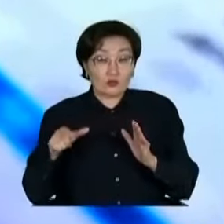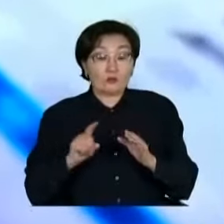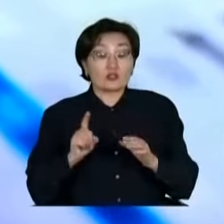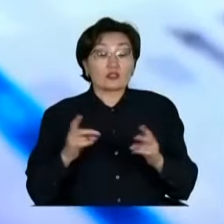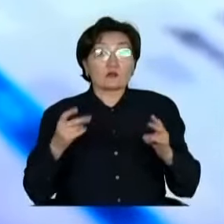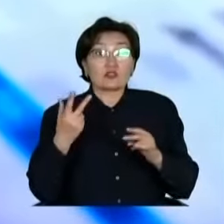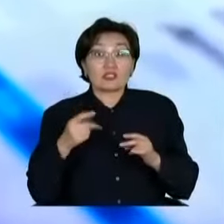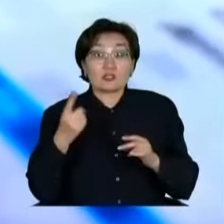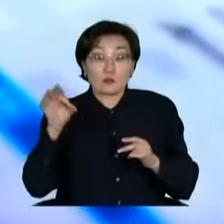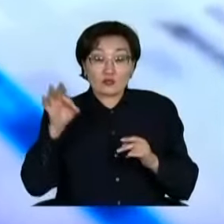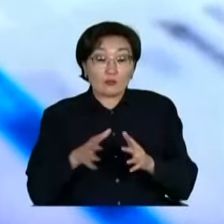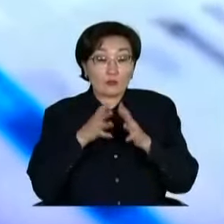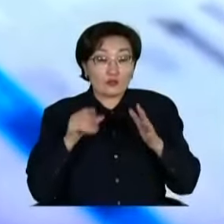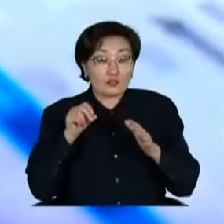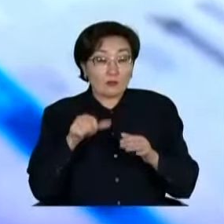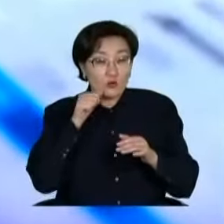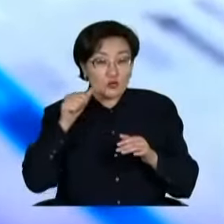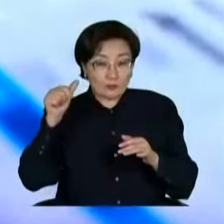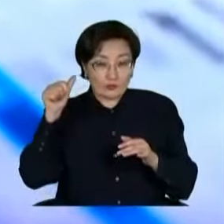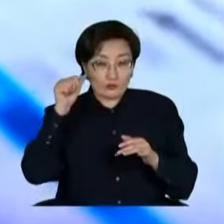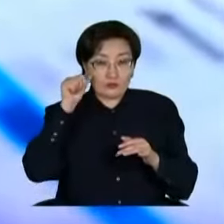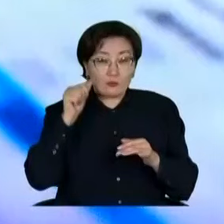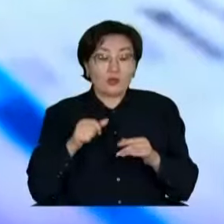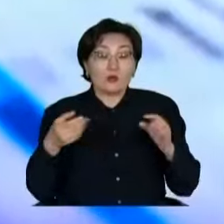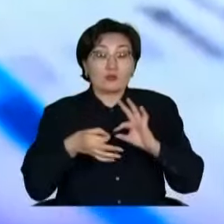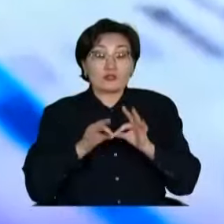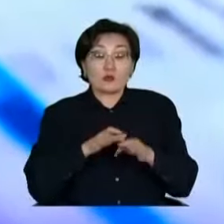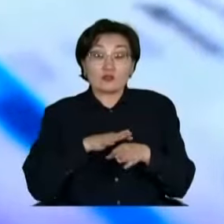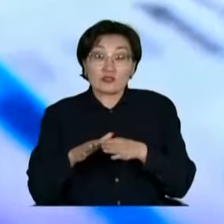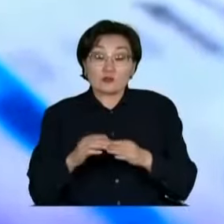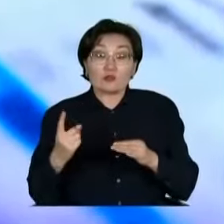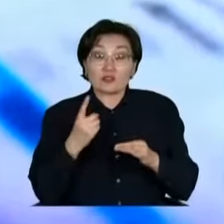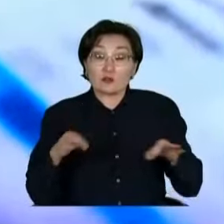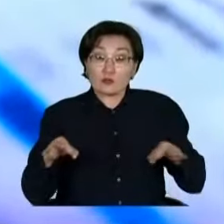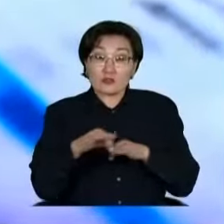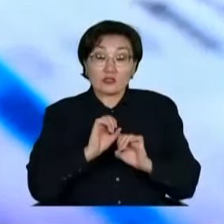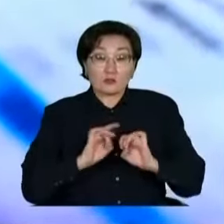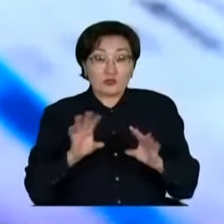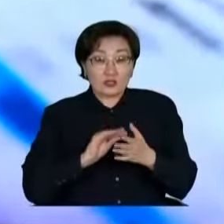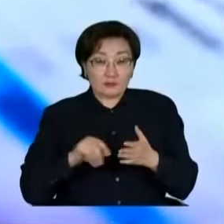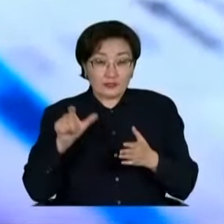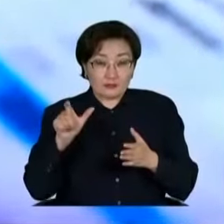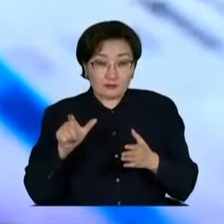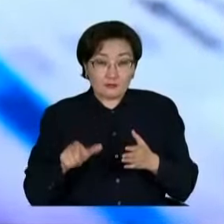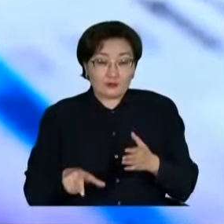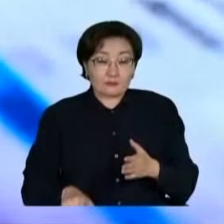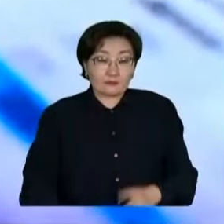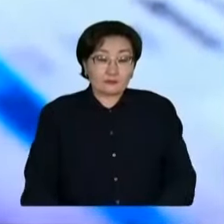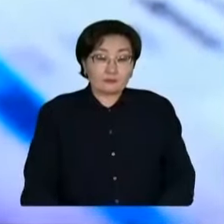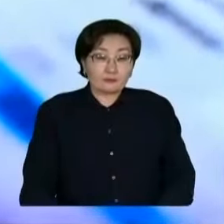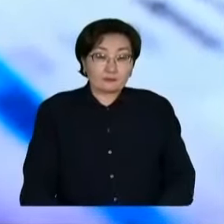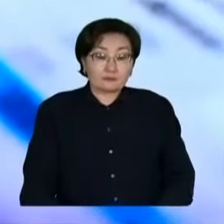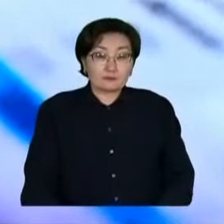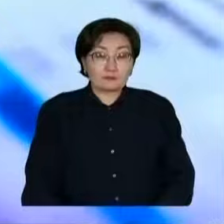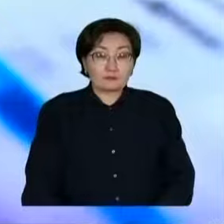на 31% больше, чем в прошлом году. Подробнее о реализации одного из проектов расскажет наш корреспондент Владислав